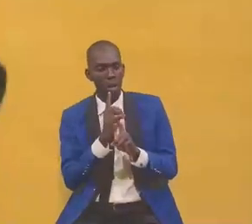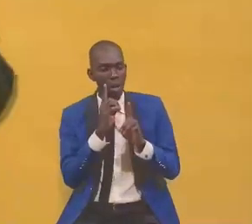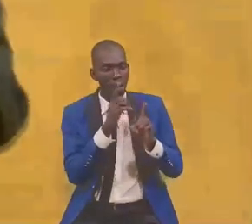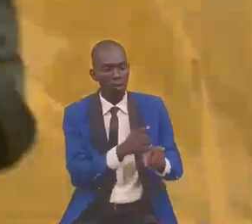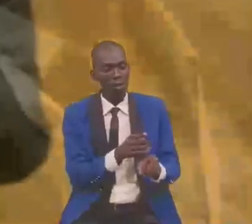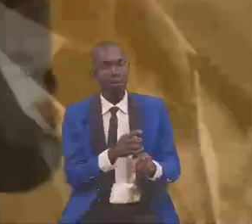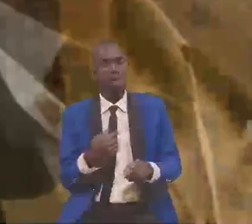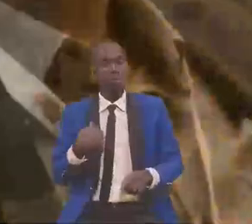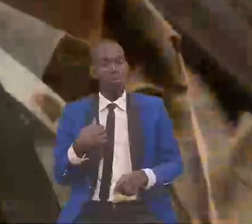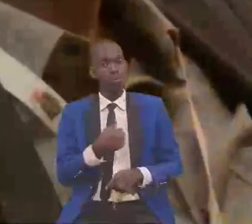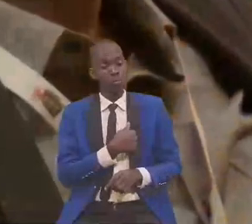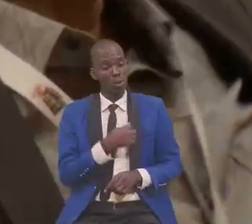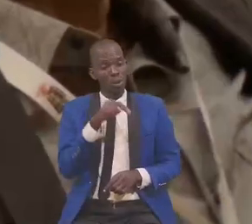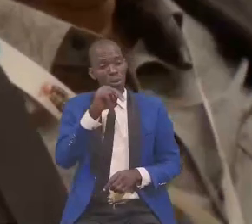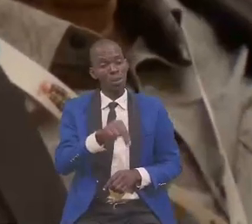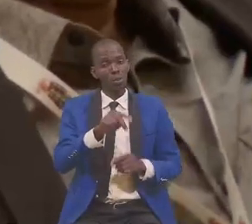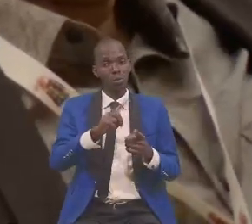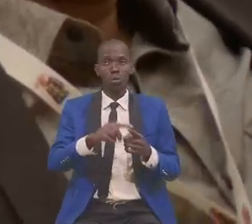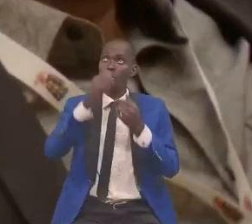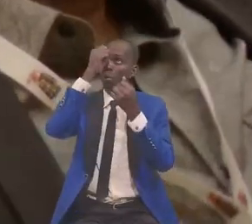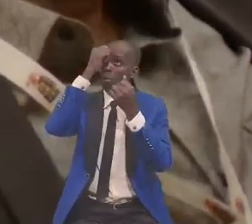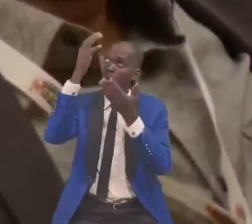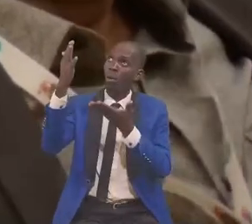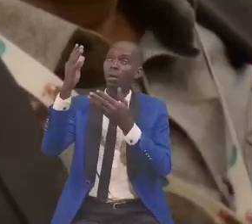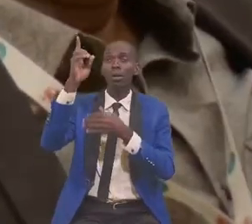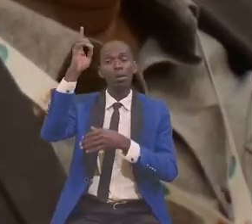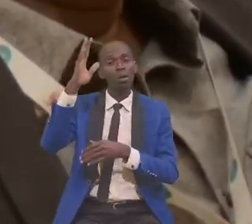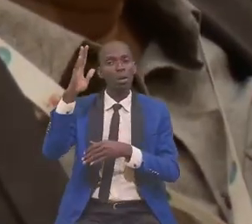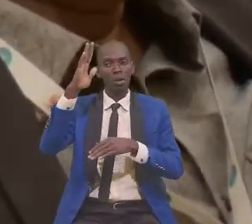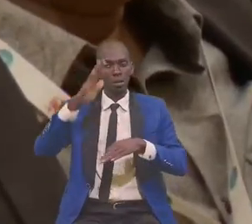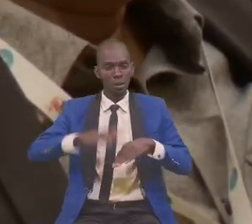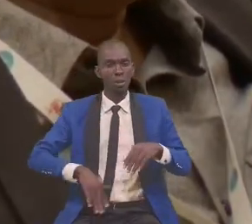Dieu plutôt qu'aux hommes.